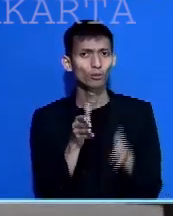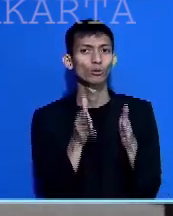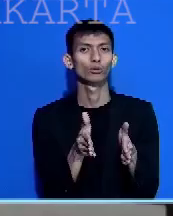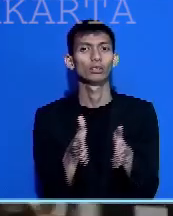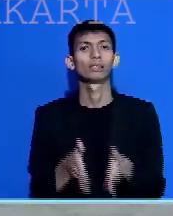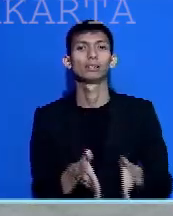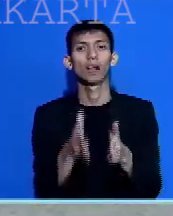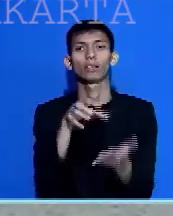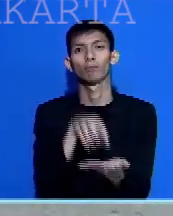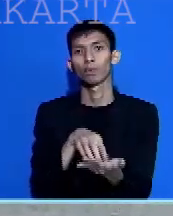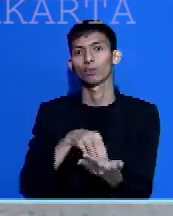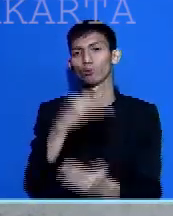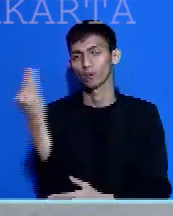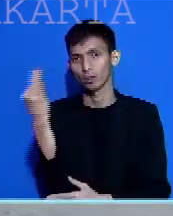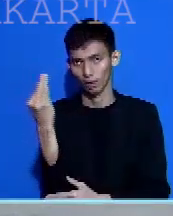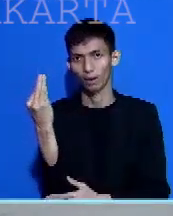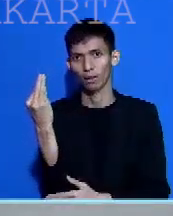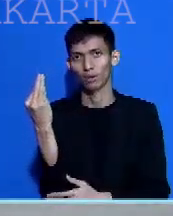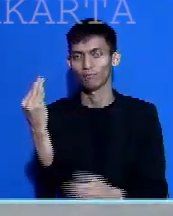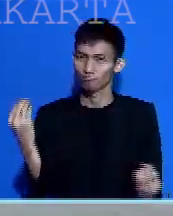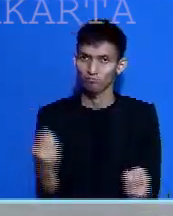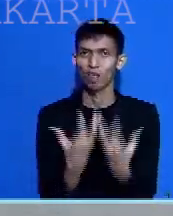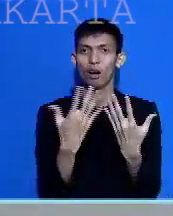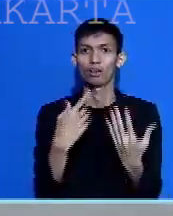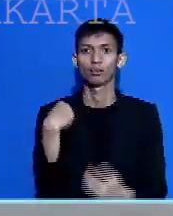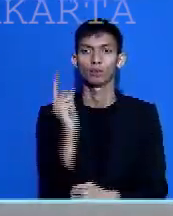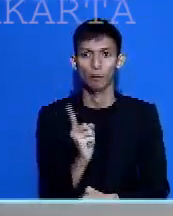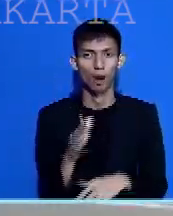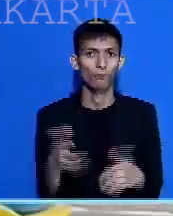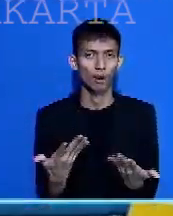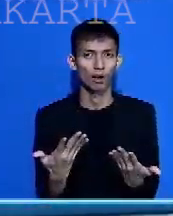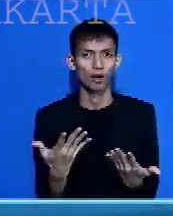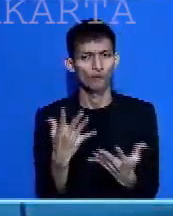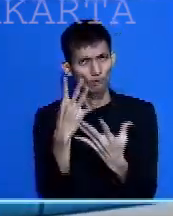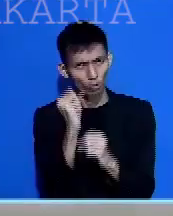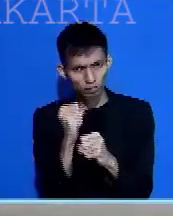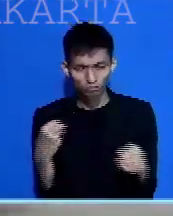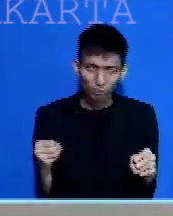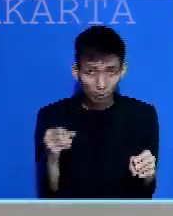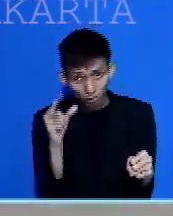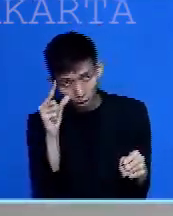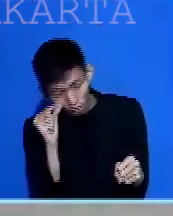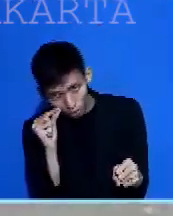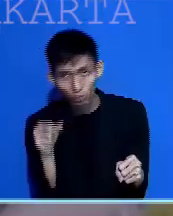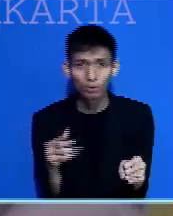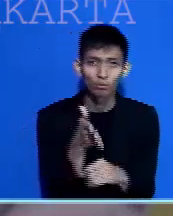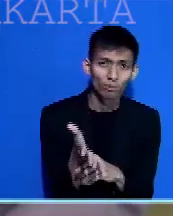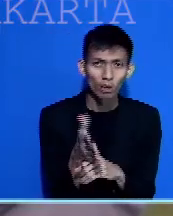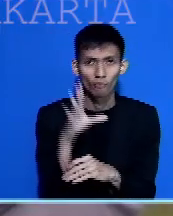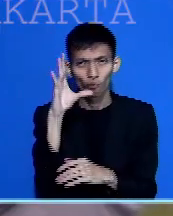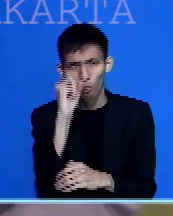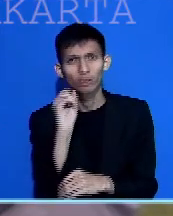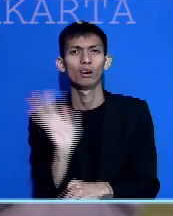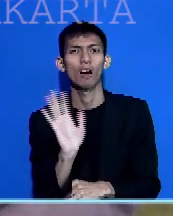kawasan wisata mayoritas kecelakaan ini disebabkan kurangnya konsentrasi pengendara saat berada di Jalan Raya untuk